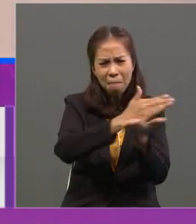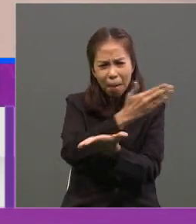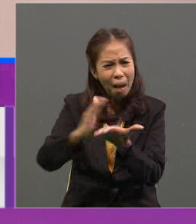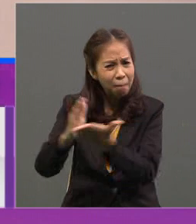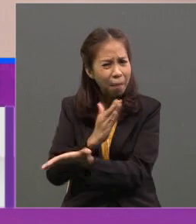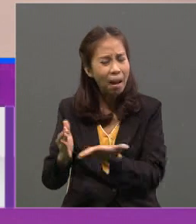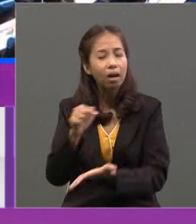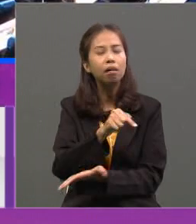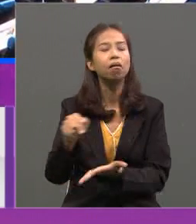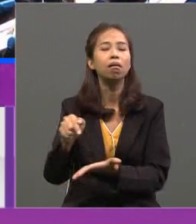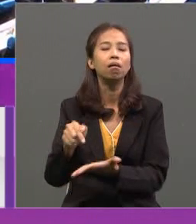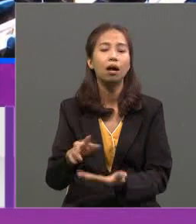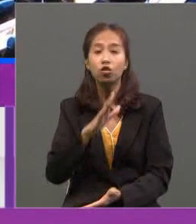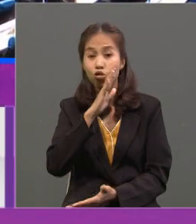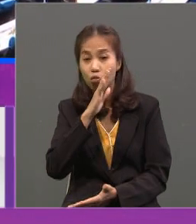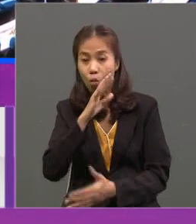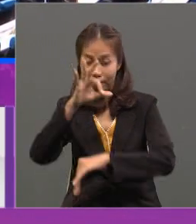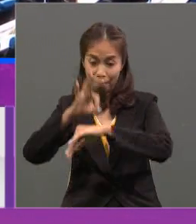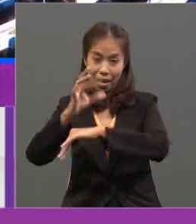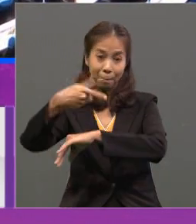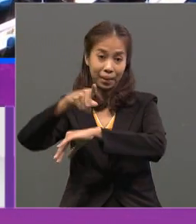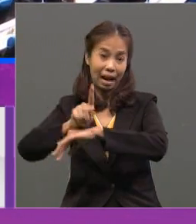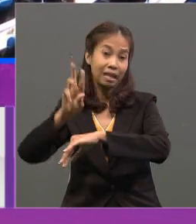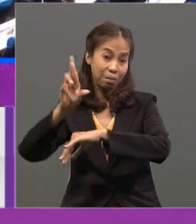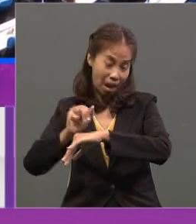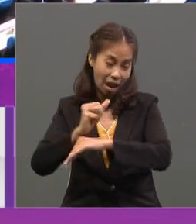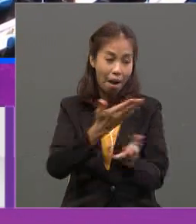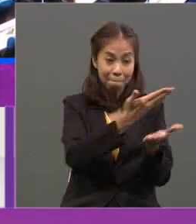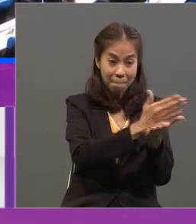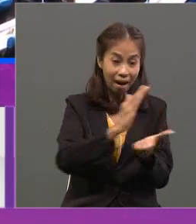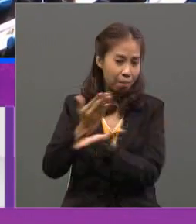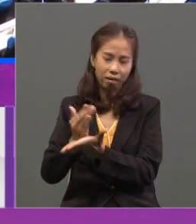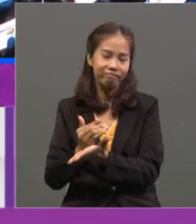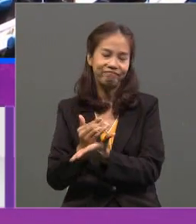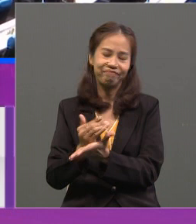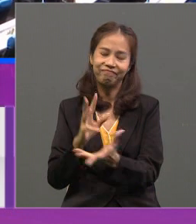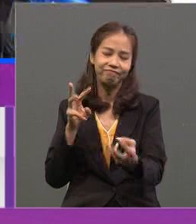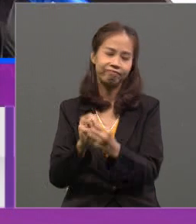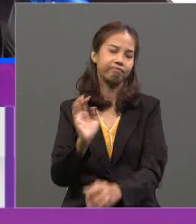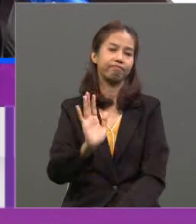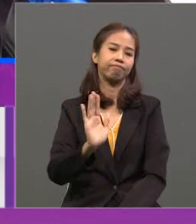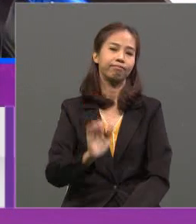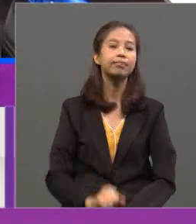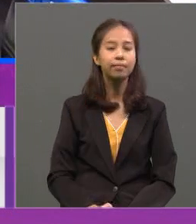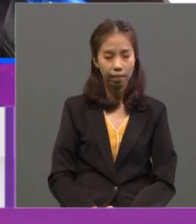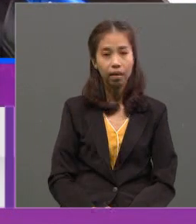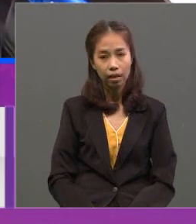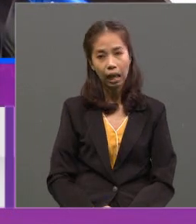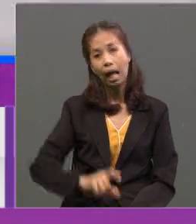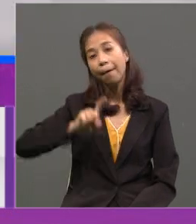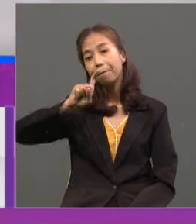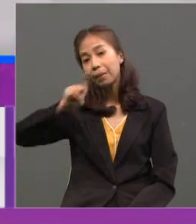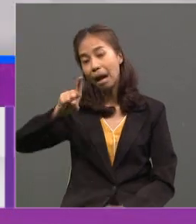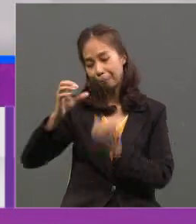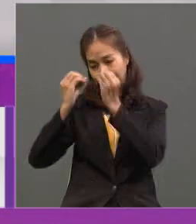เหลืดทนั้เลยเพรฉั้นผมคิดว่าแนวคลินี้ไม่นาจะเหมาะสมเทาไ่นะครัค่ะค่ะือถ้าให้อาจารยต